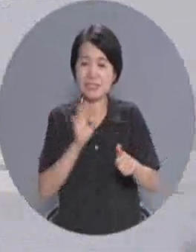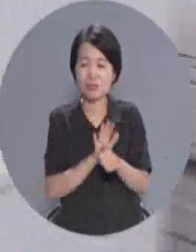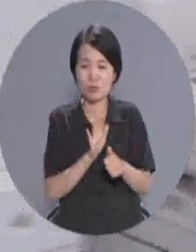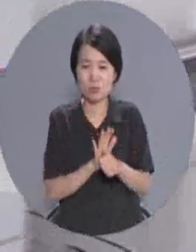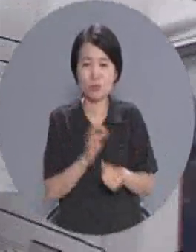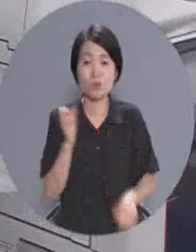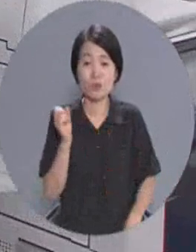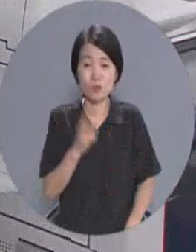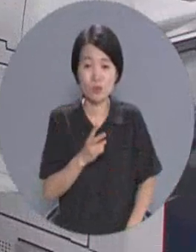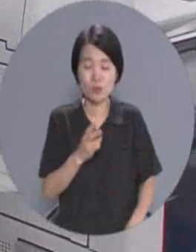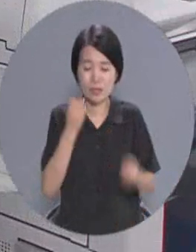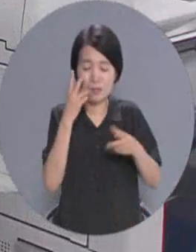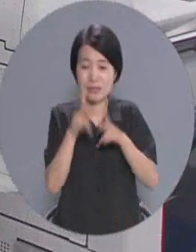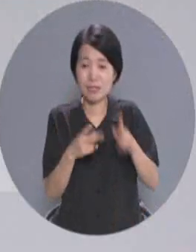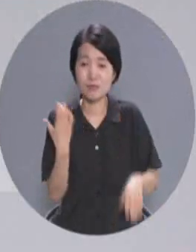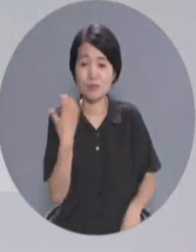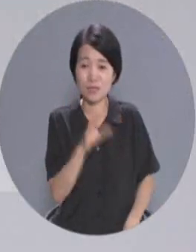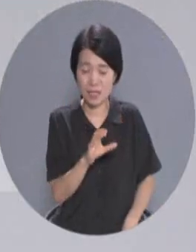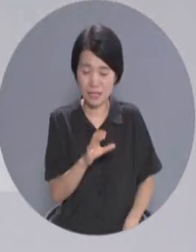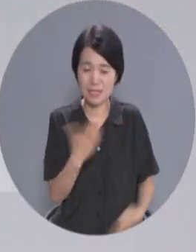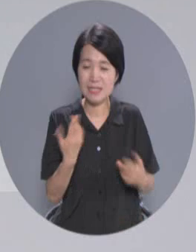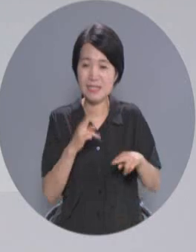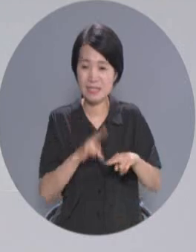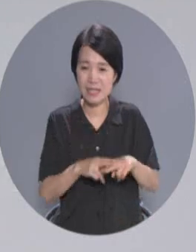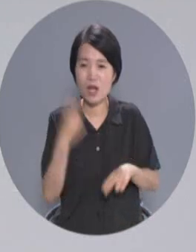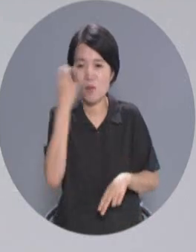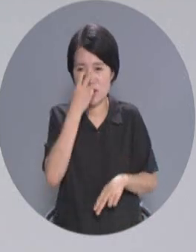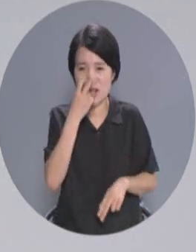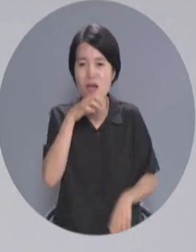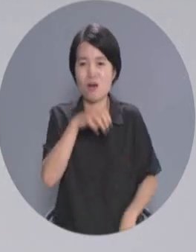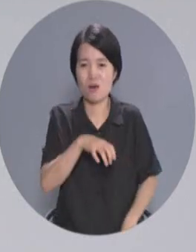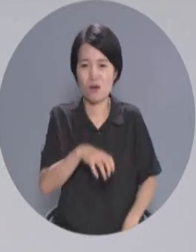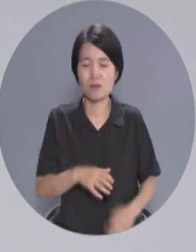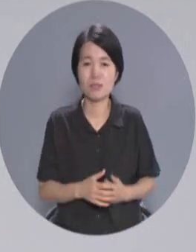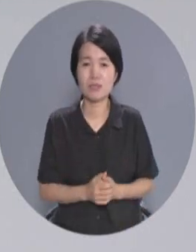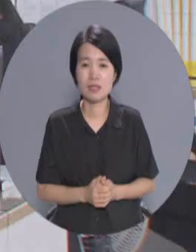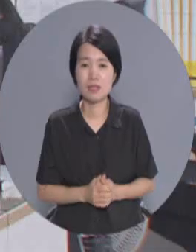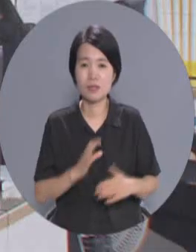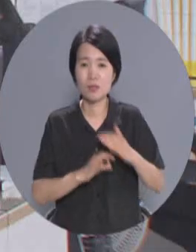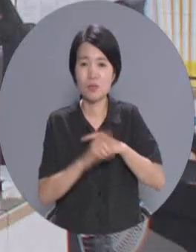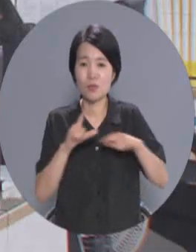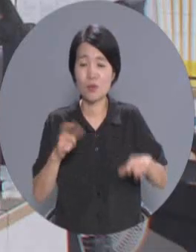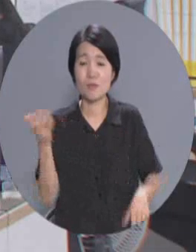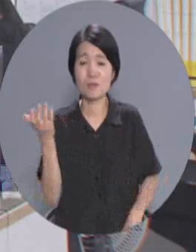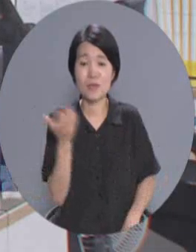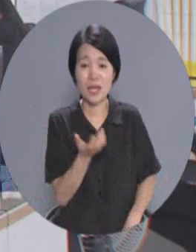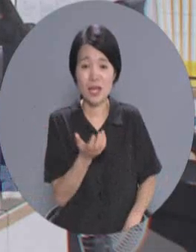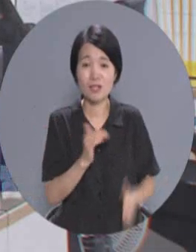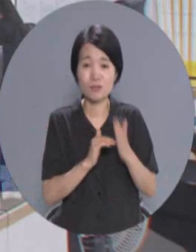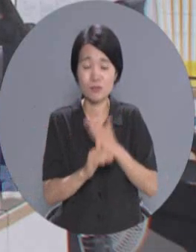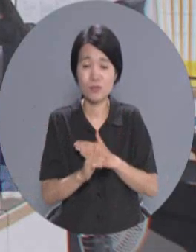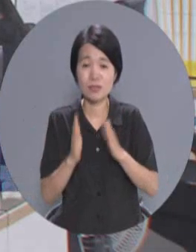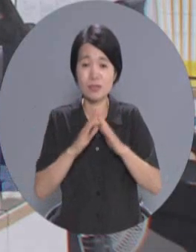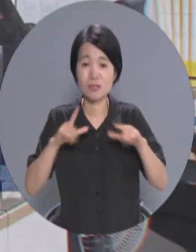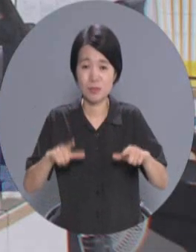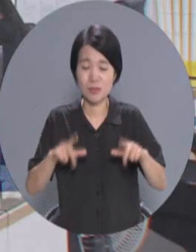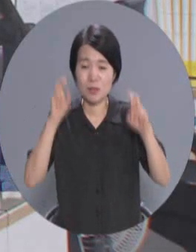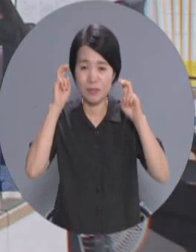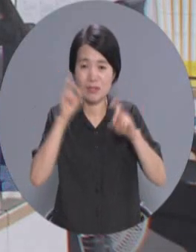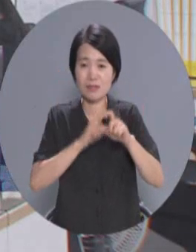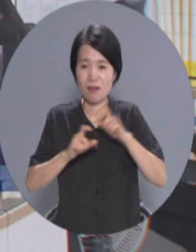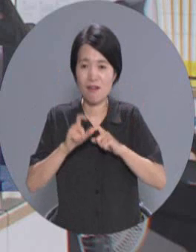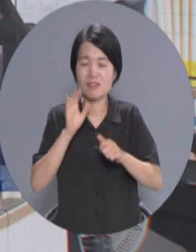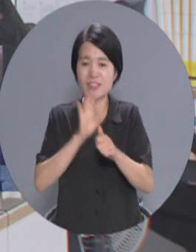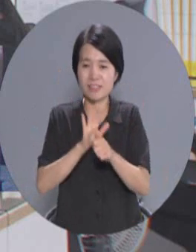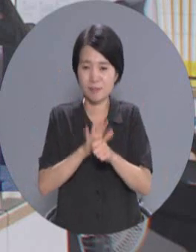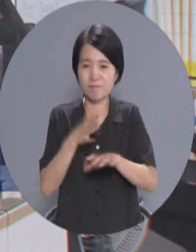지원하고 신사업 투자로 생겨난 일자리를 관리합니다. 동부권으로 이전을 해서 우리 도내 기업들을 더